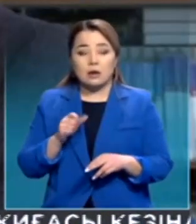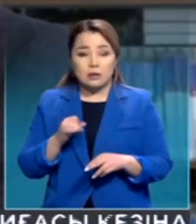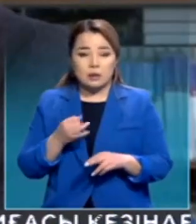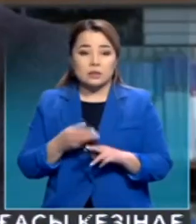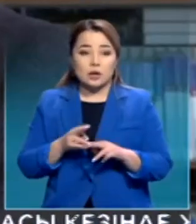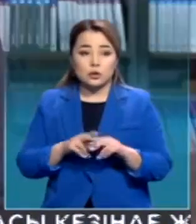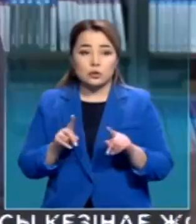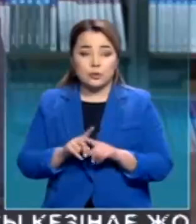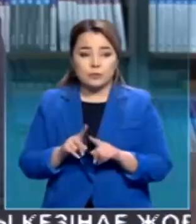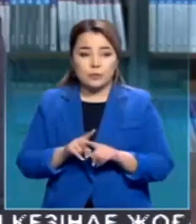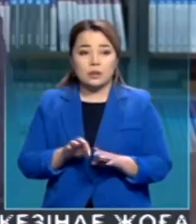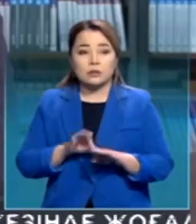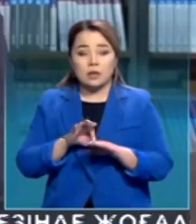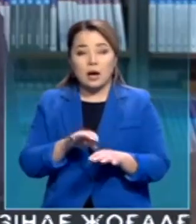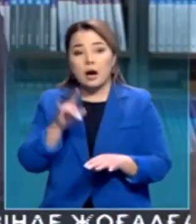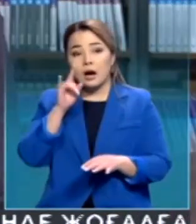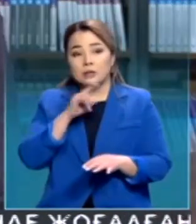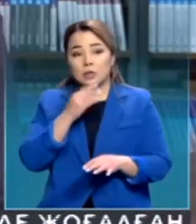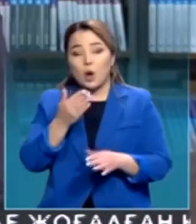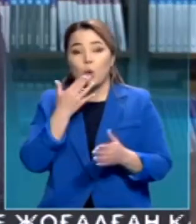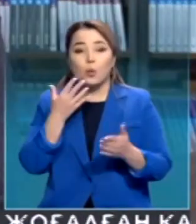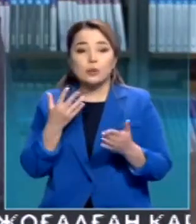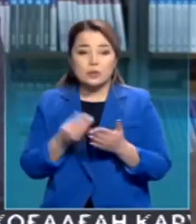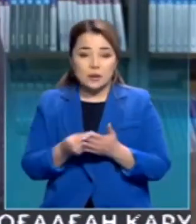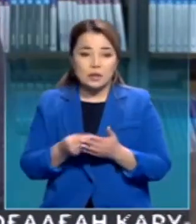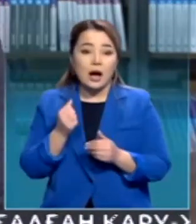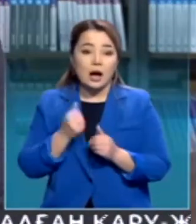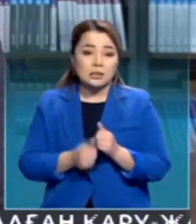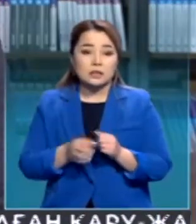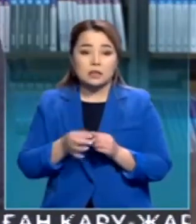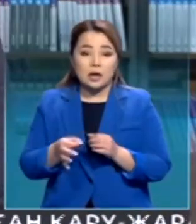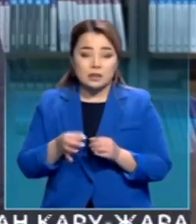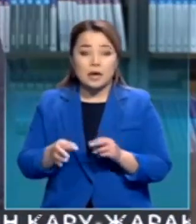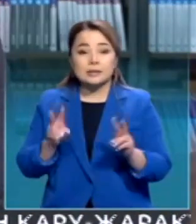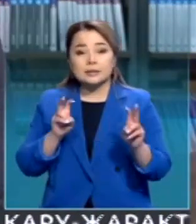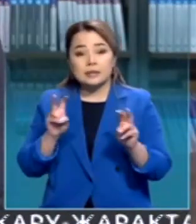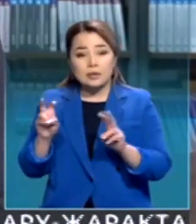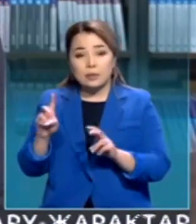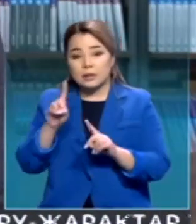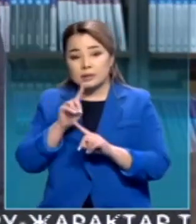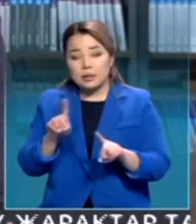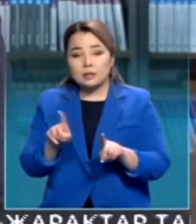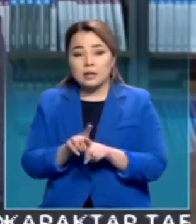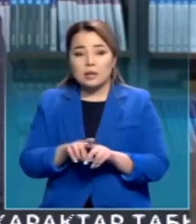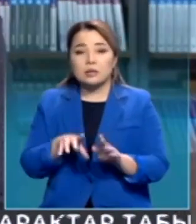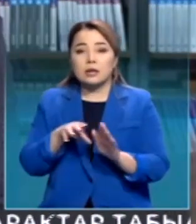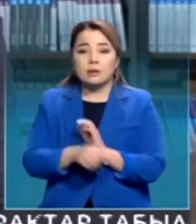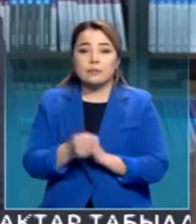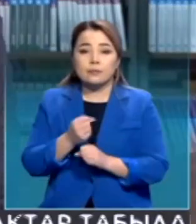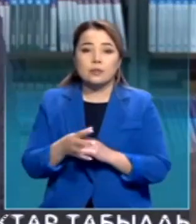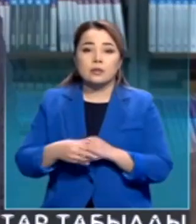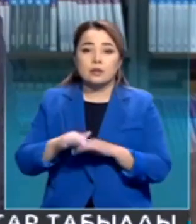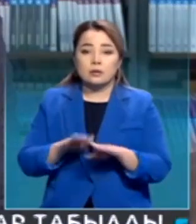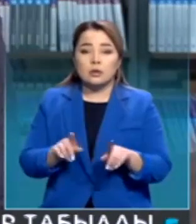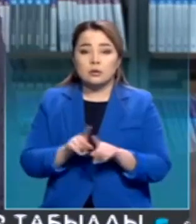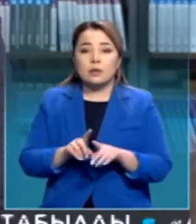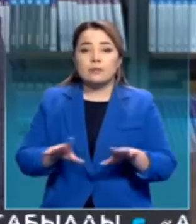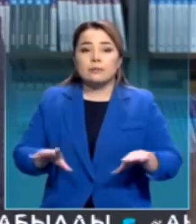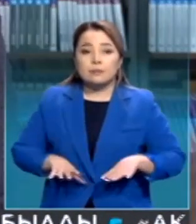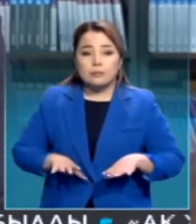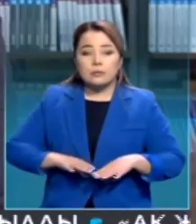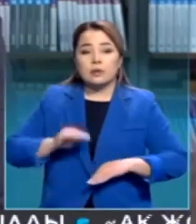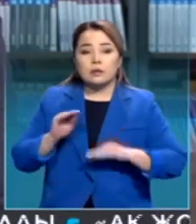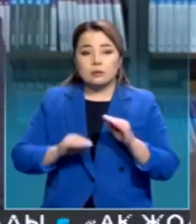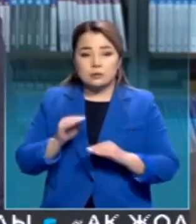шаруашында типі бекіп отыр. Қазақтың өзінің әр жерде шыққан типтерін қосу арқылы жергілікті жылқыны